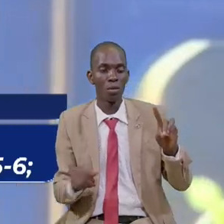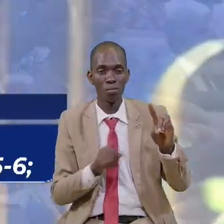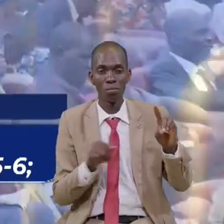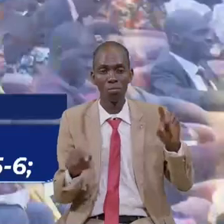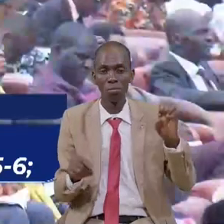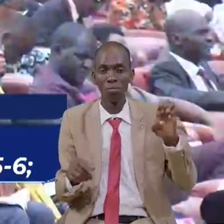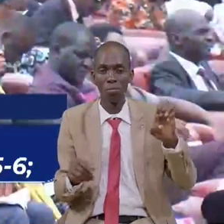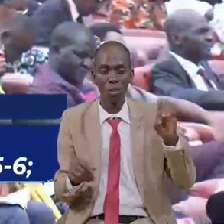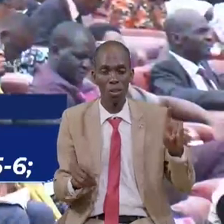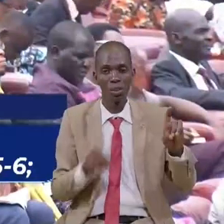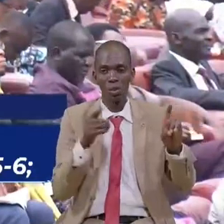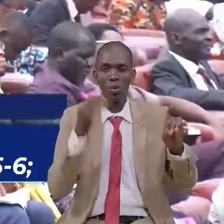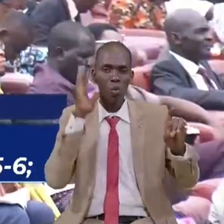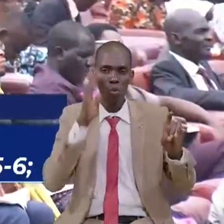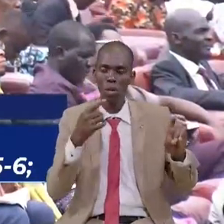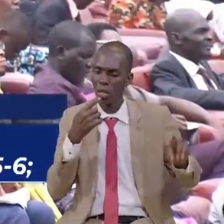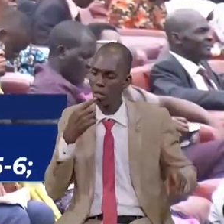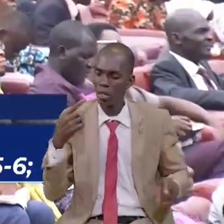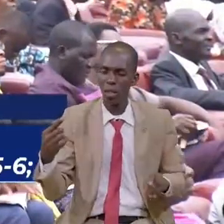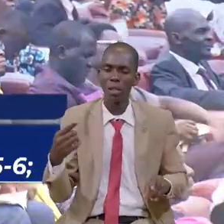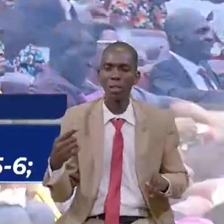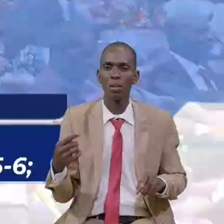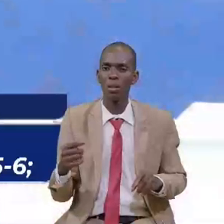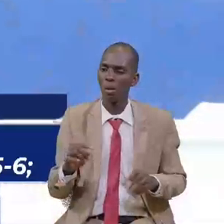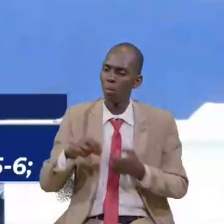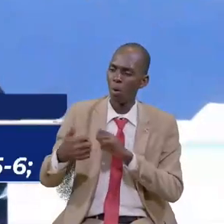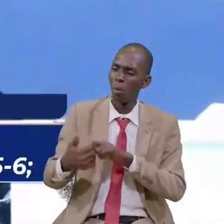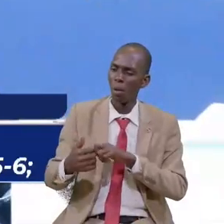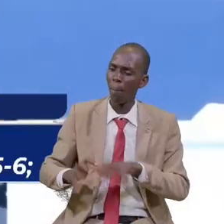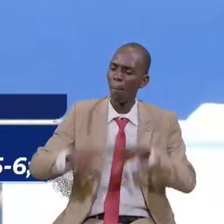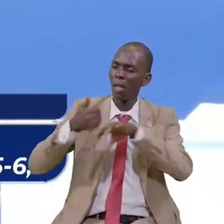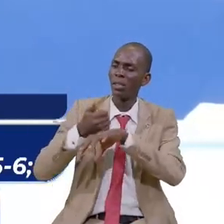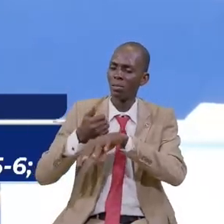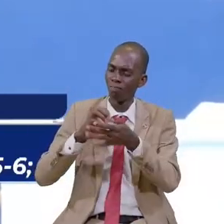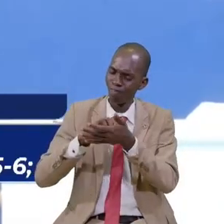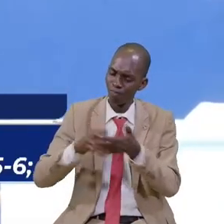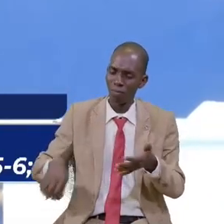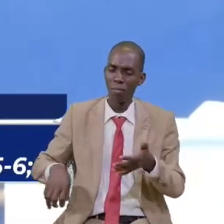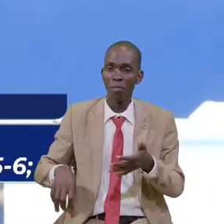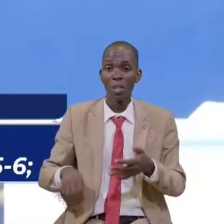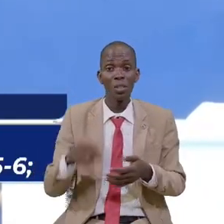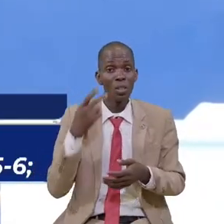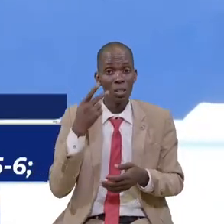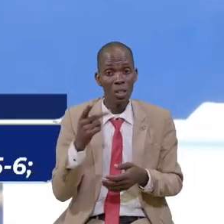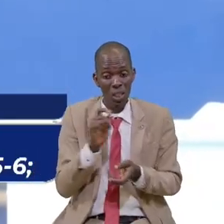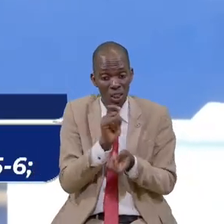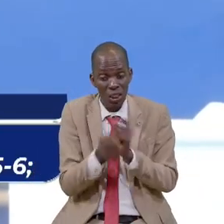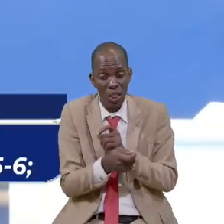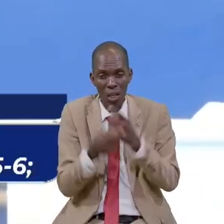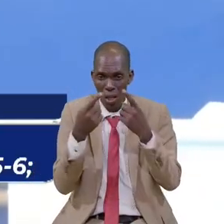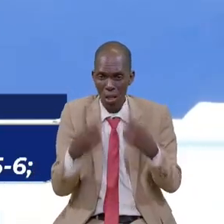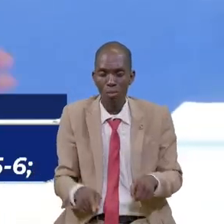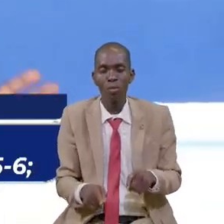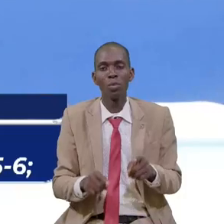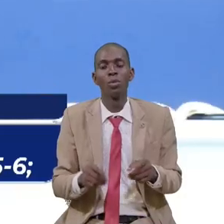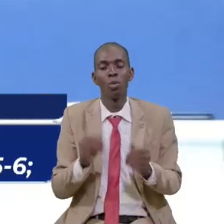de là. Le changement commence dans notre langage. Le changement commence avec nos